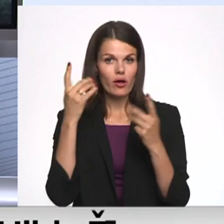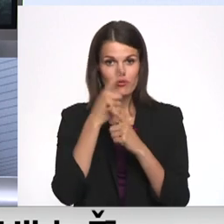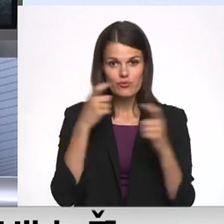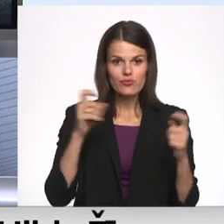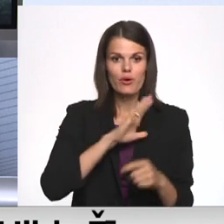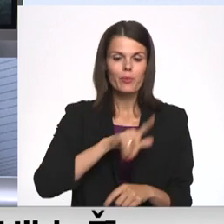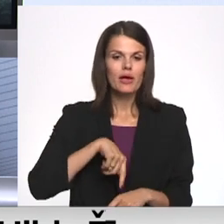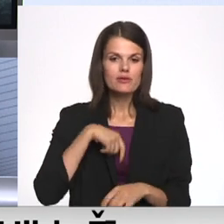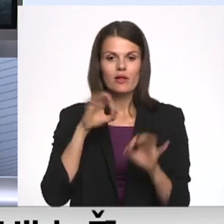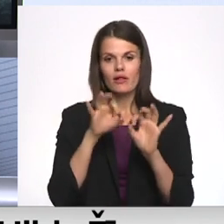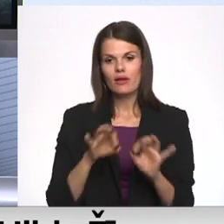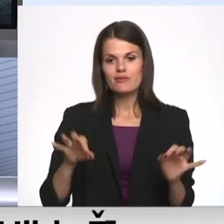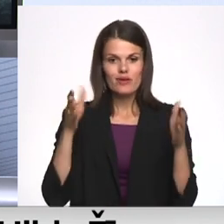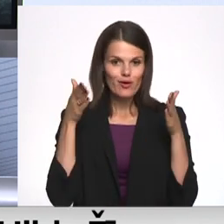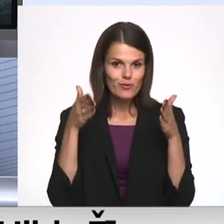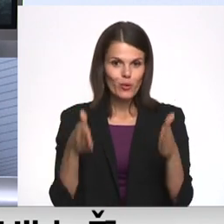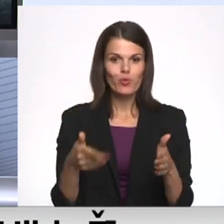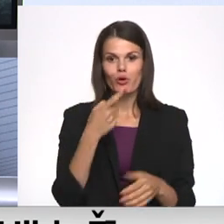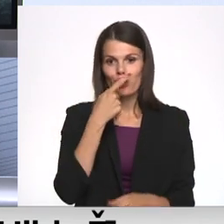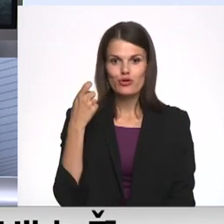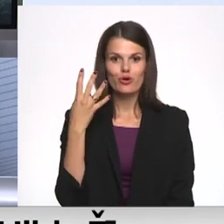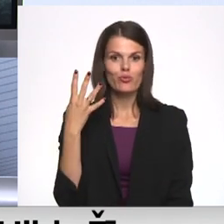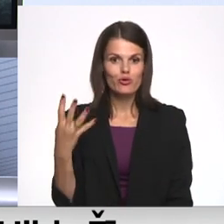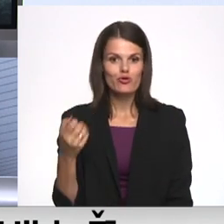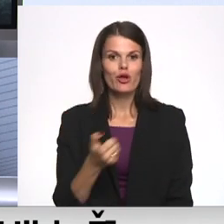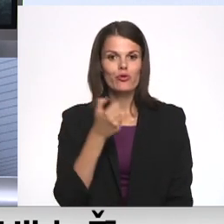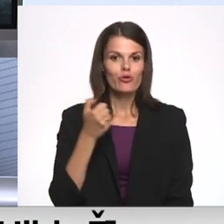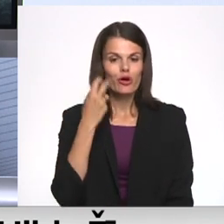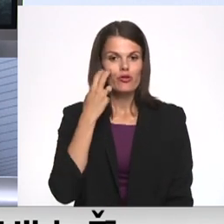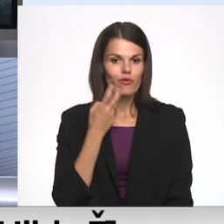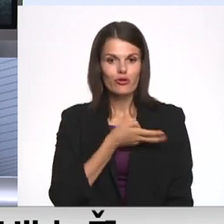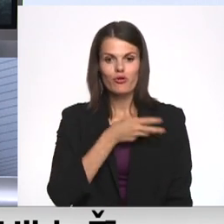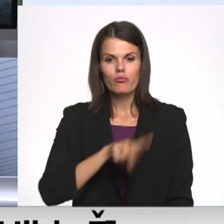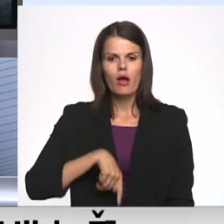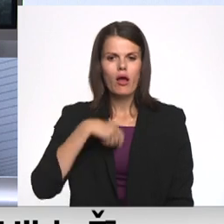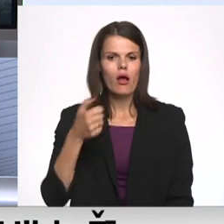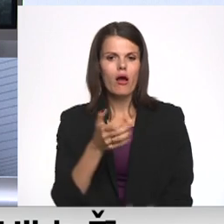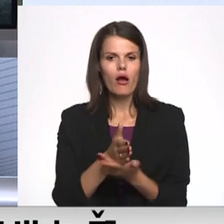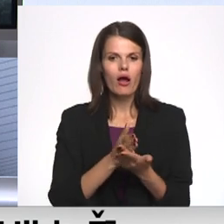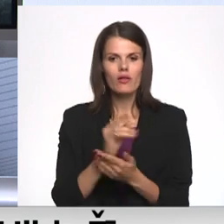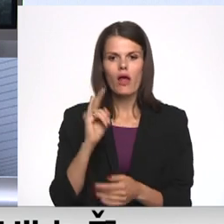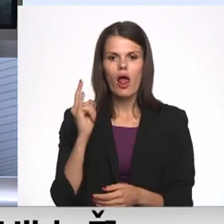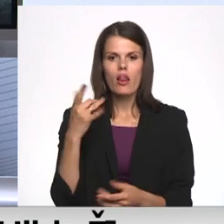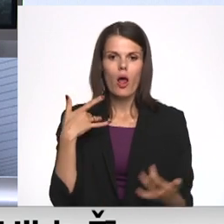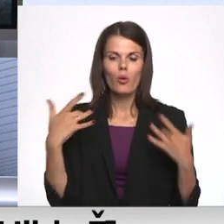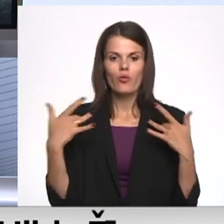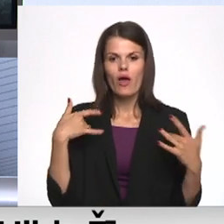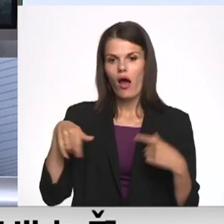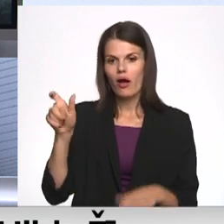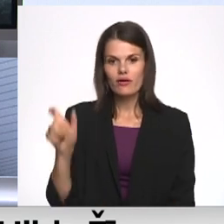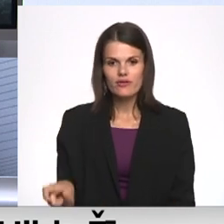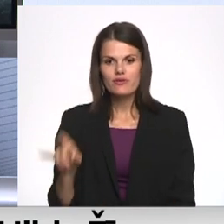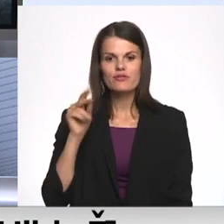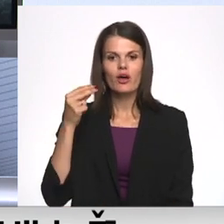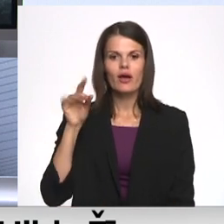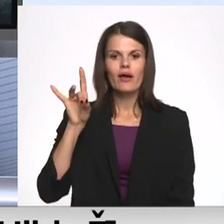Pēc ilga un skaista mūža, 104 gadu vecumā mūžībā ir aizgājusi ilgadējā Leļļu teātra aktrise Hilda Žīgure.